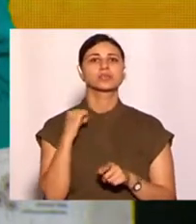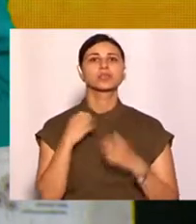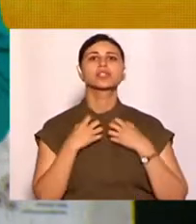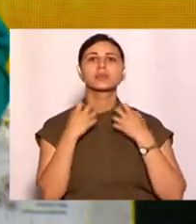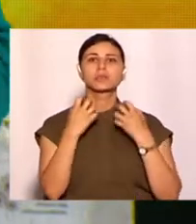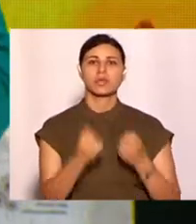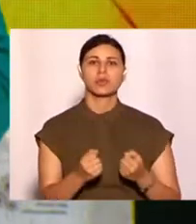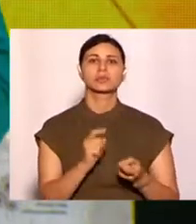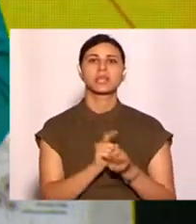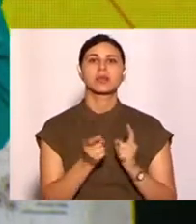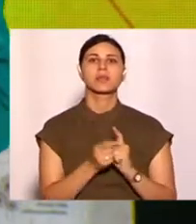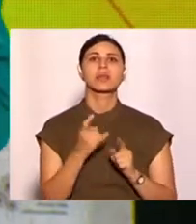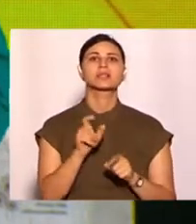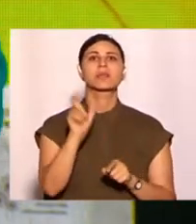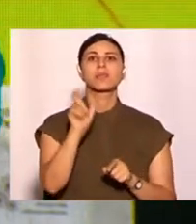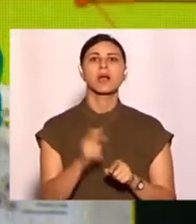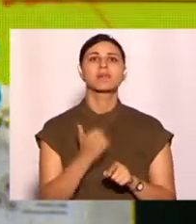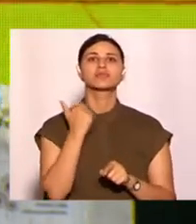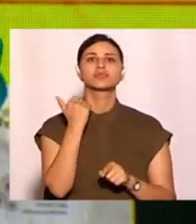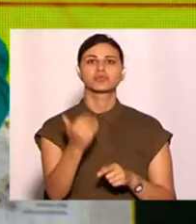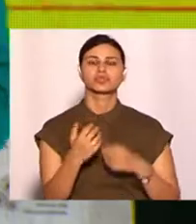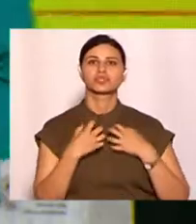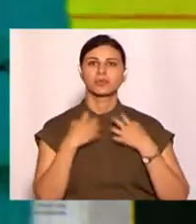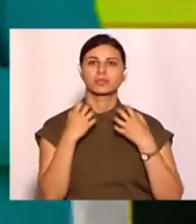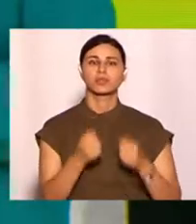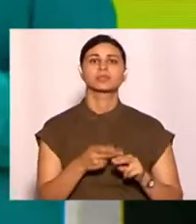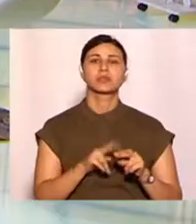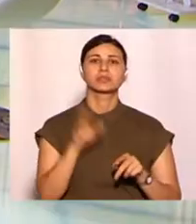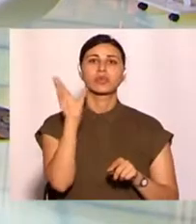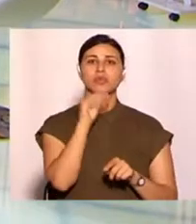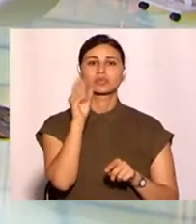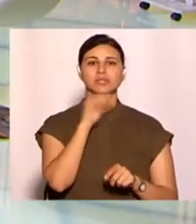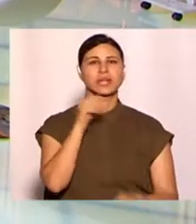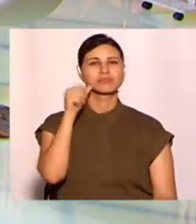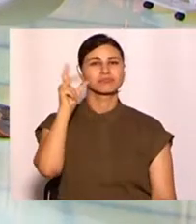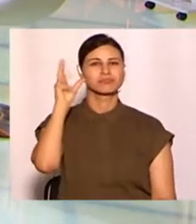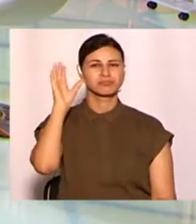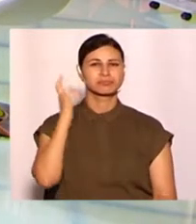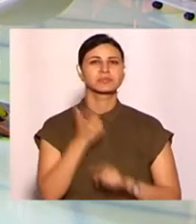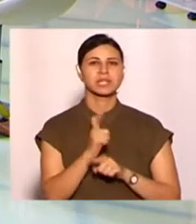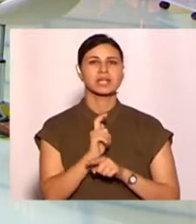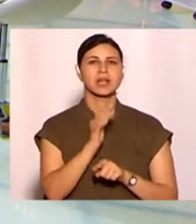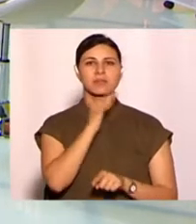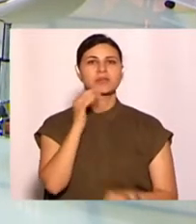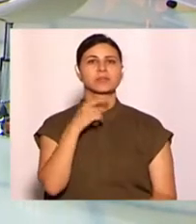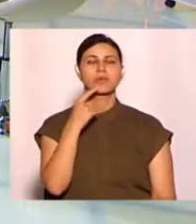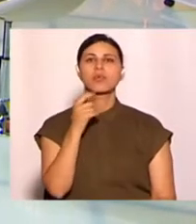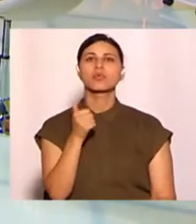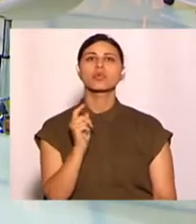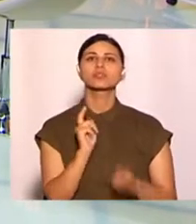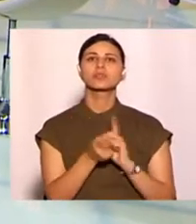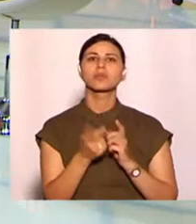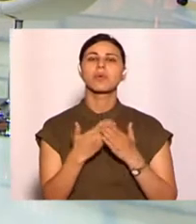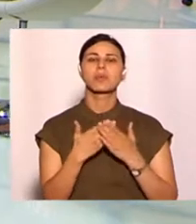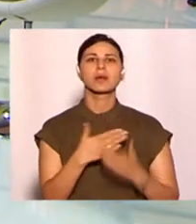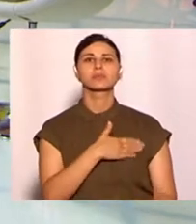ჯანმრთელობას, არამედ ბავშვის ჯანმრთელობასაც. ამიტომ როდესაც უკანასკნელი პერიოდის განმავლობაში ძალიან ბევრ საუბრობენ, როგორ იცვლება მაგალითად